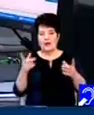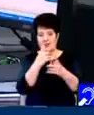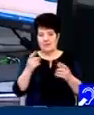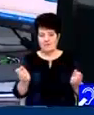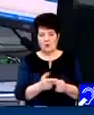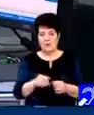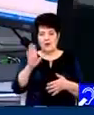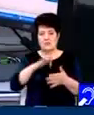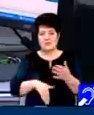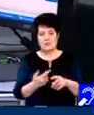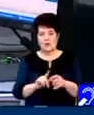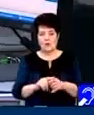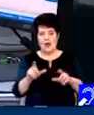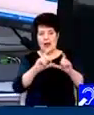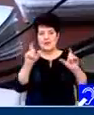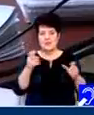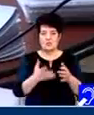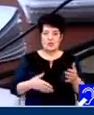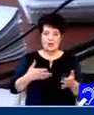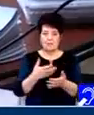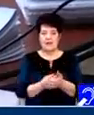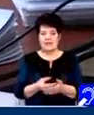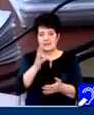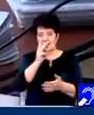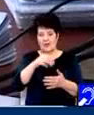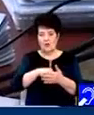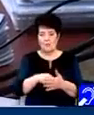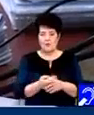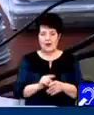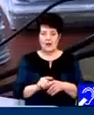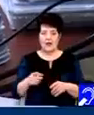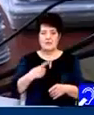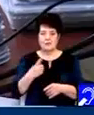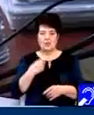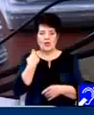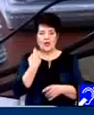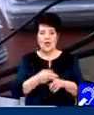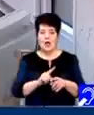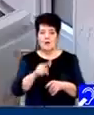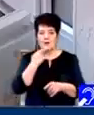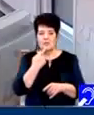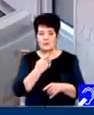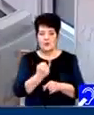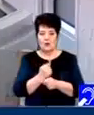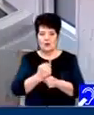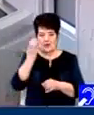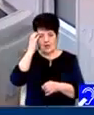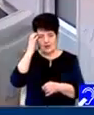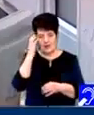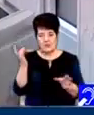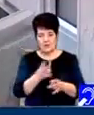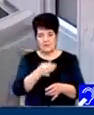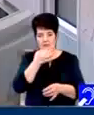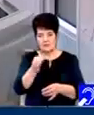și sancționare a agenților care plătesc salariile în plic. Inspectoratul fiscal mai spune că cei care acceptă să muncească la negru trebuie să știe